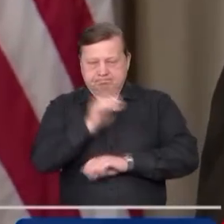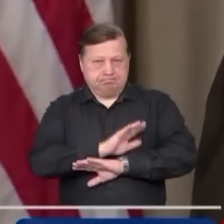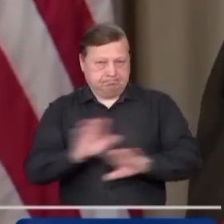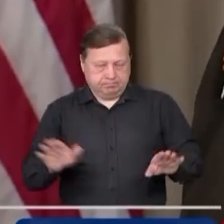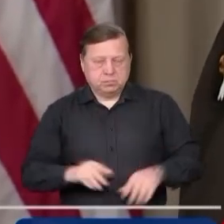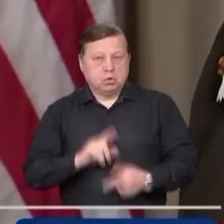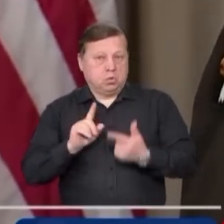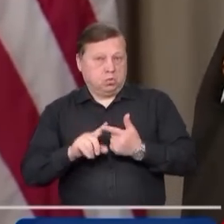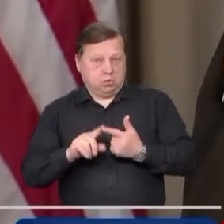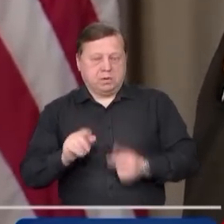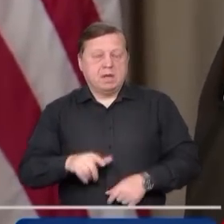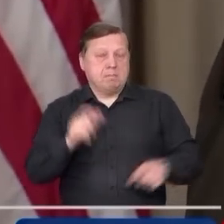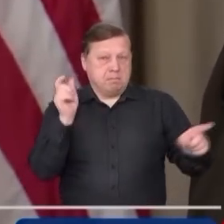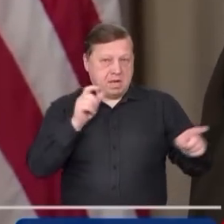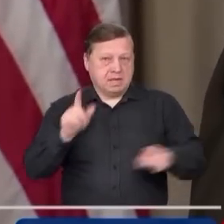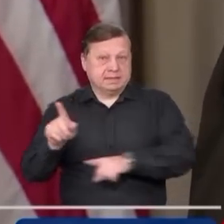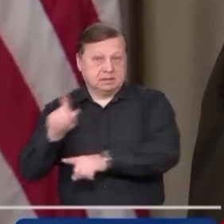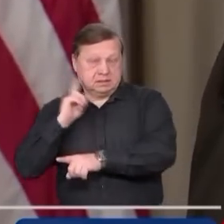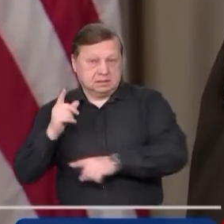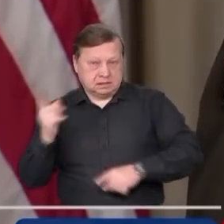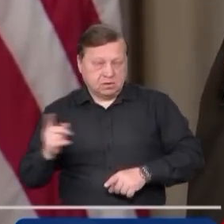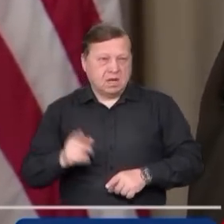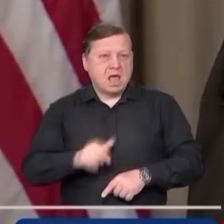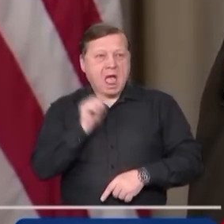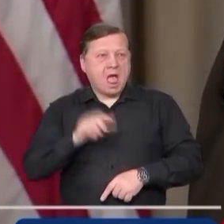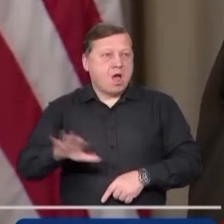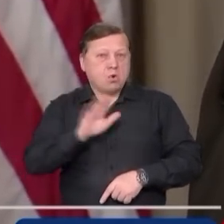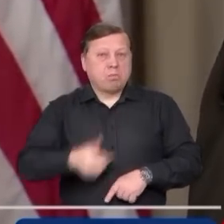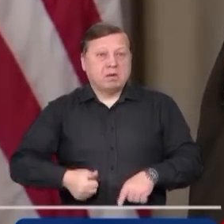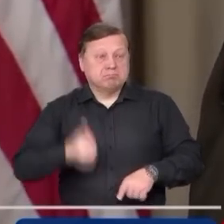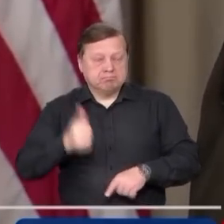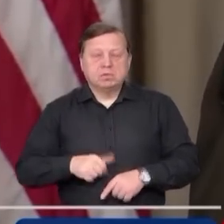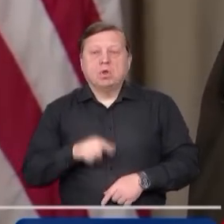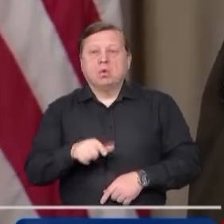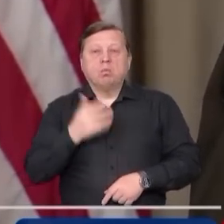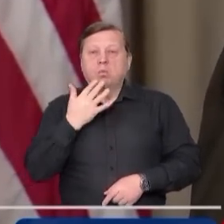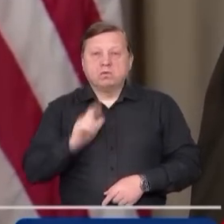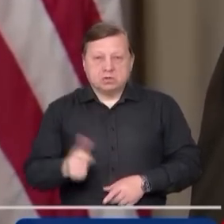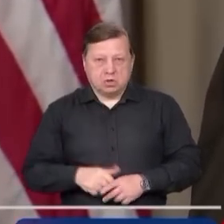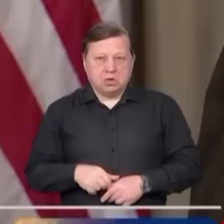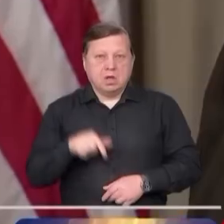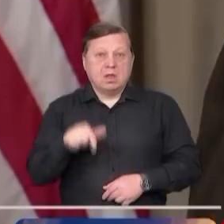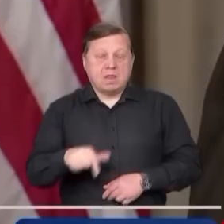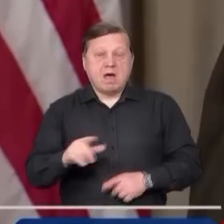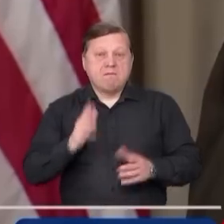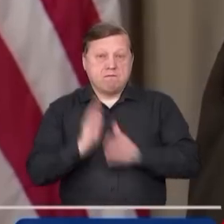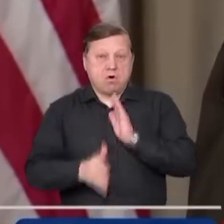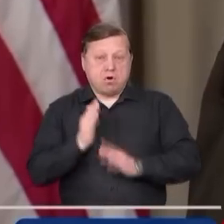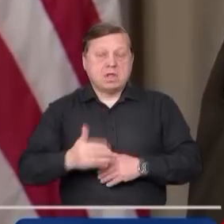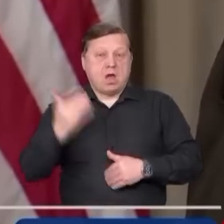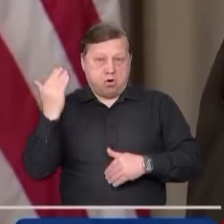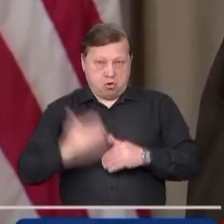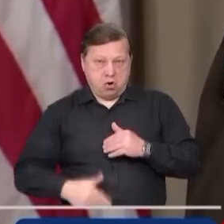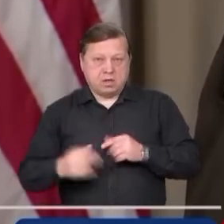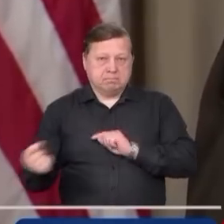Prezydent Biden, prezydent Zełenski i większość liderów Europy powiedziała, że ta wojna skończy się negocjacjami. Z punktu